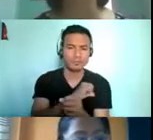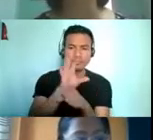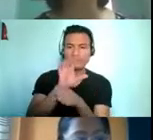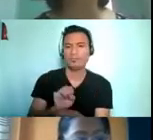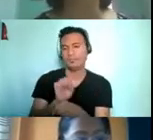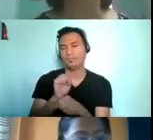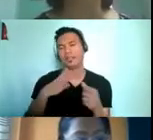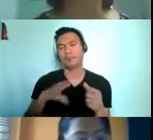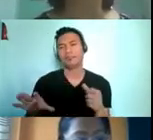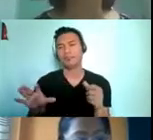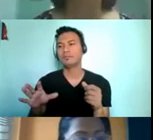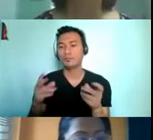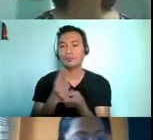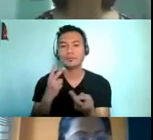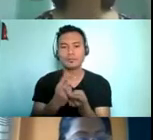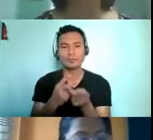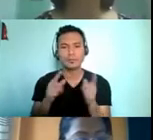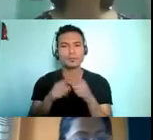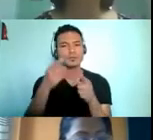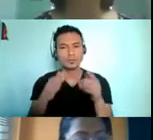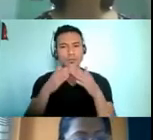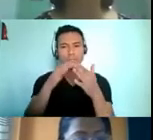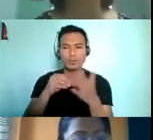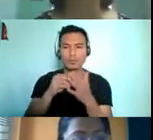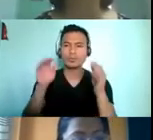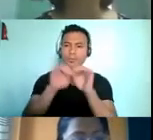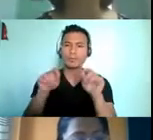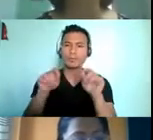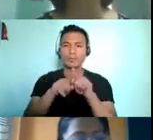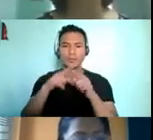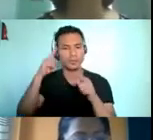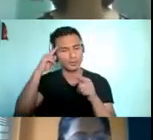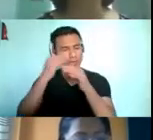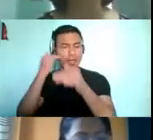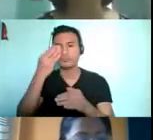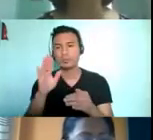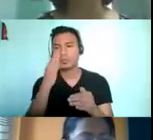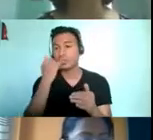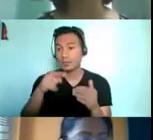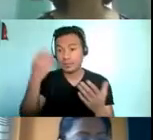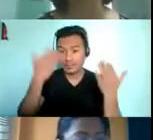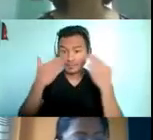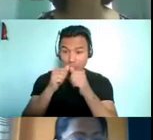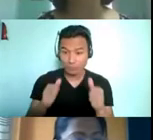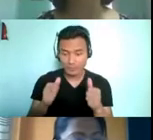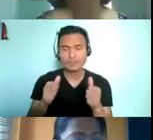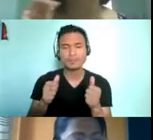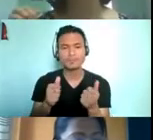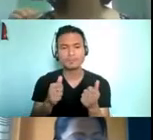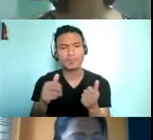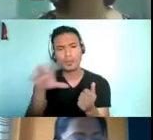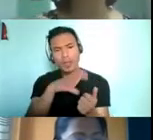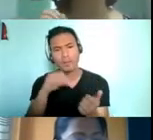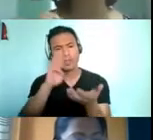हैन, त्यो हुन्छ भने पारिवारिक सम्बन्धमा पनि तनाव एकदमै, किनभने यो हिंसाको हिसाबले गर्दाखेरि